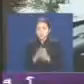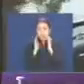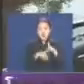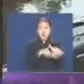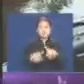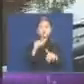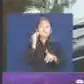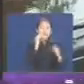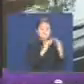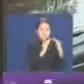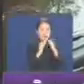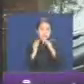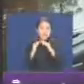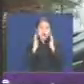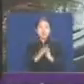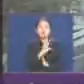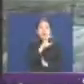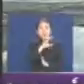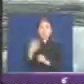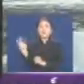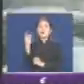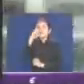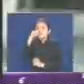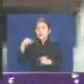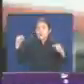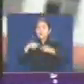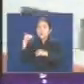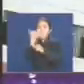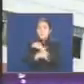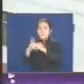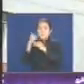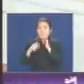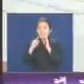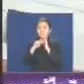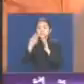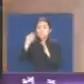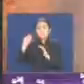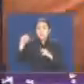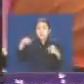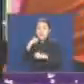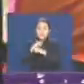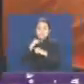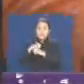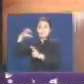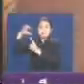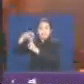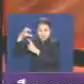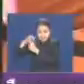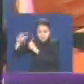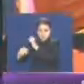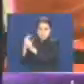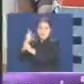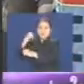แจ็คกี้และมาเชลเป็นชาวเนเธอร์แลนด์และเป็นเพื่อนซีที่มาปักหลักทำธุรกิจอยู่ที่พัทยามานานกว่า12ปีแล้